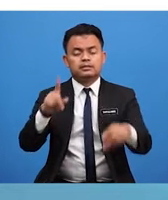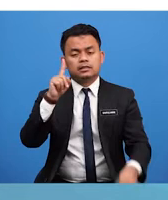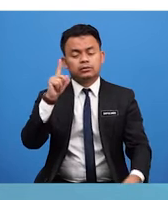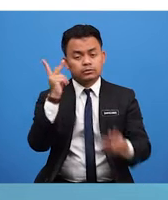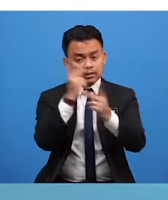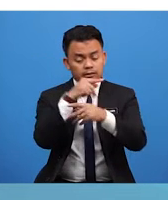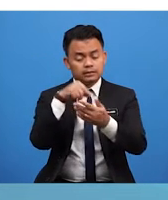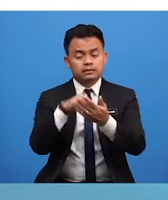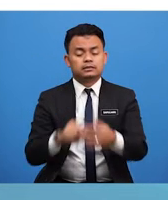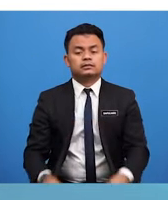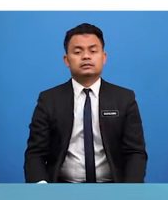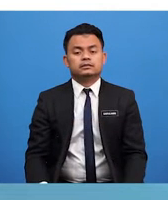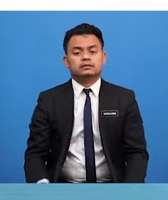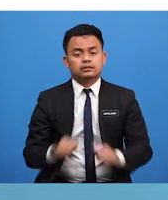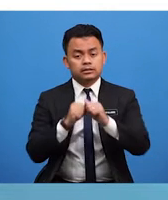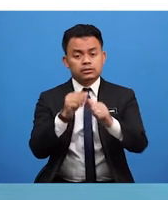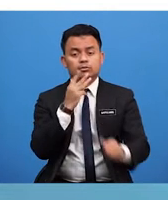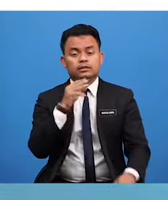yang dipilih.